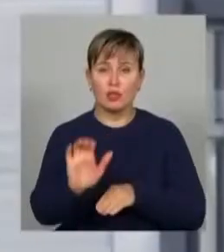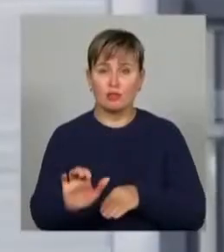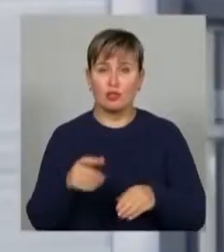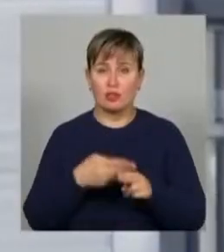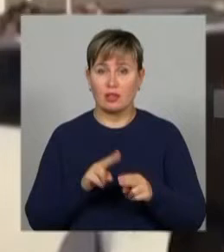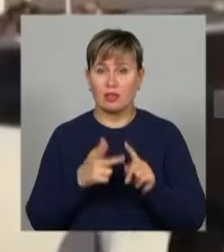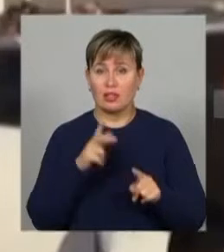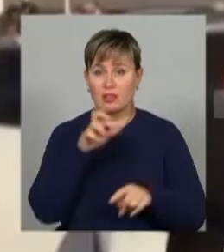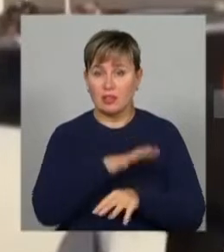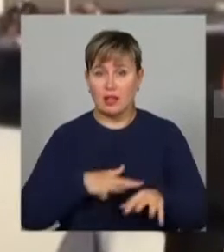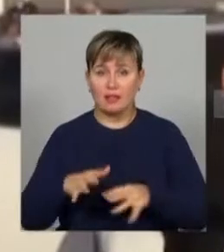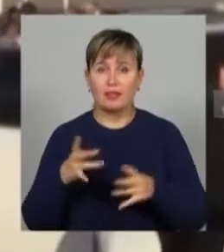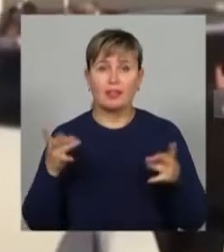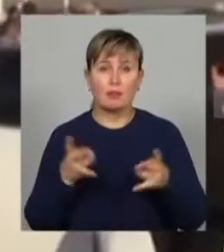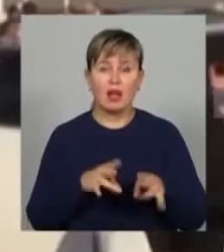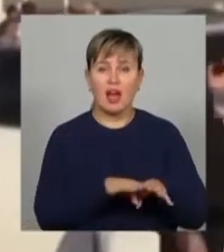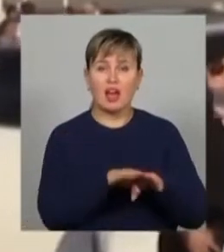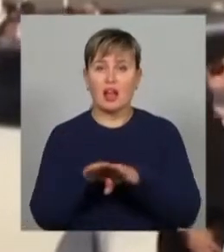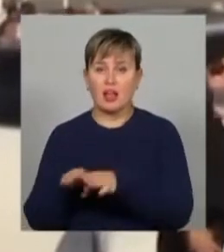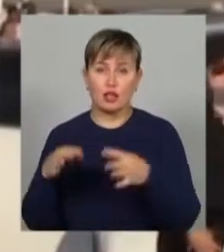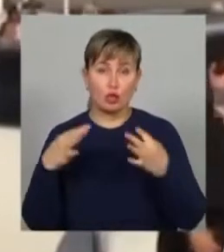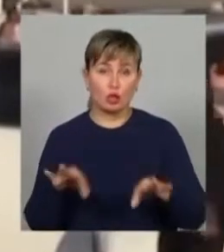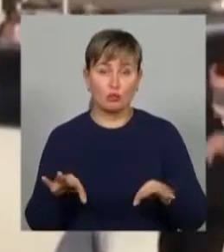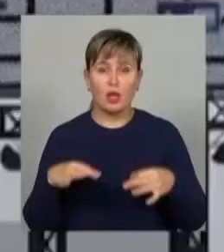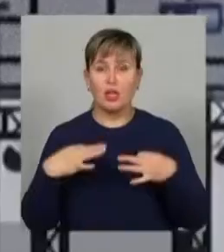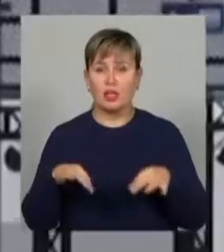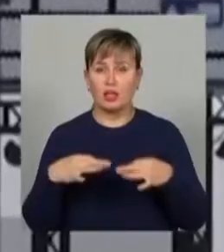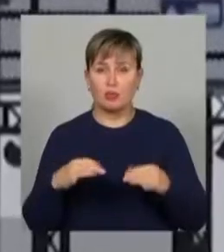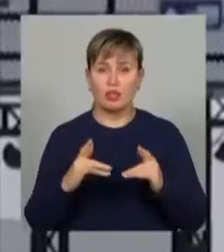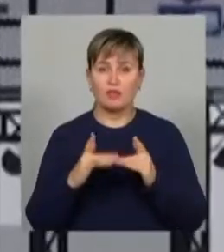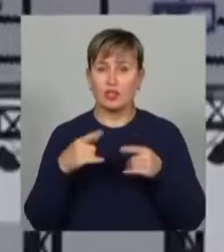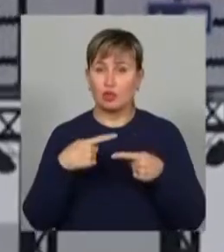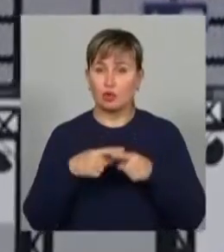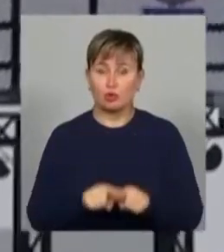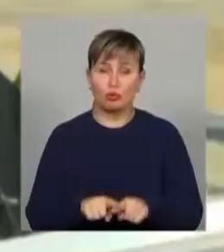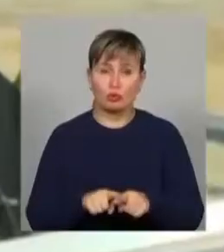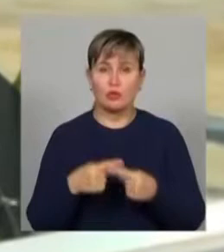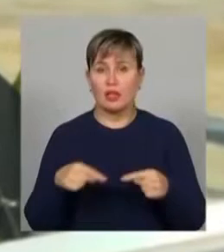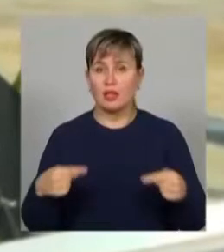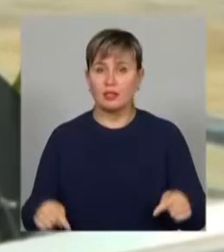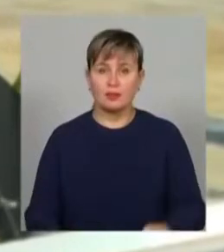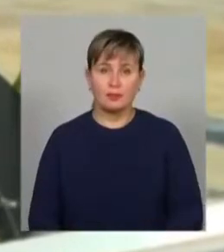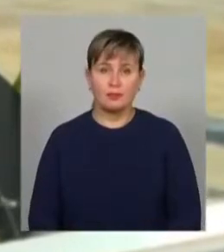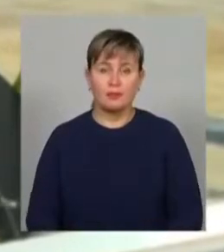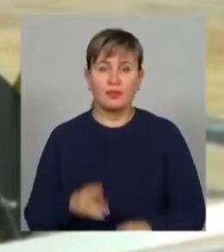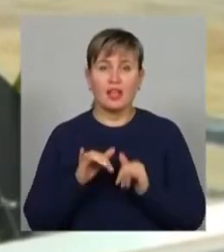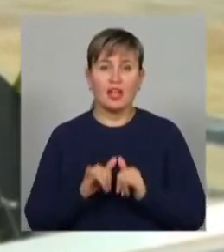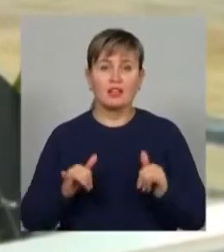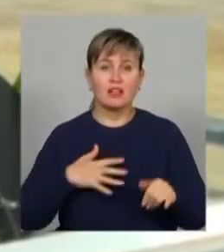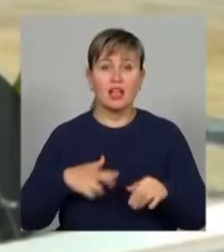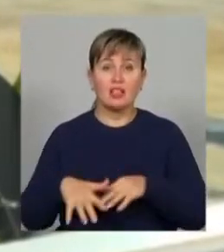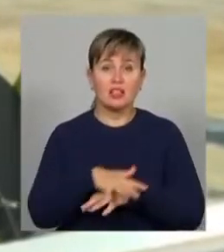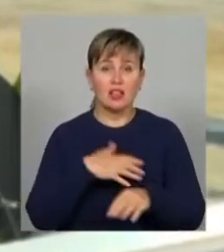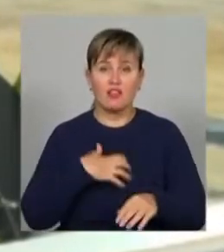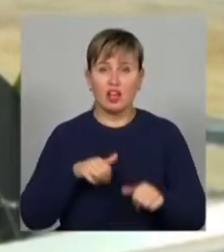третьих стран необходим равный доступ к транспортной инфраструктуре, в том числе морским портам. Для развития экспорта наших стран важно